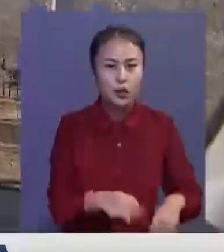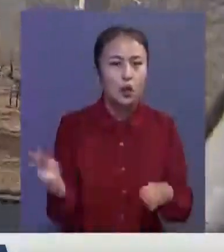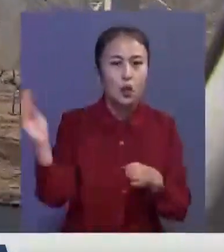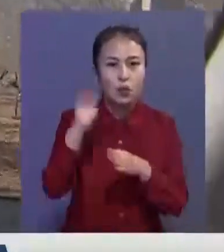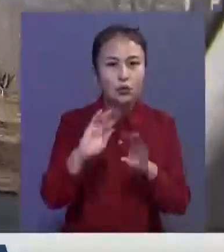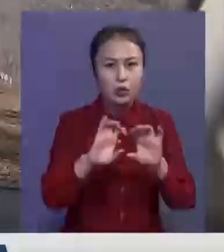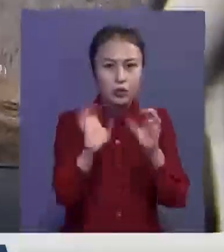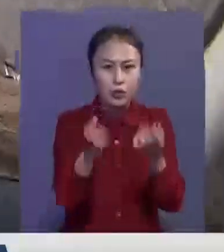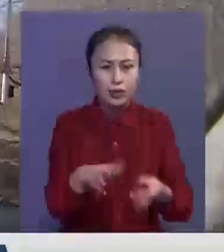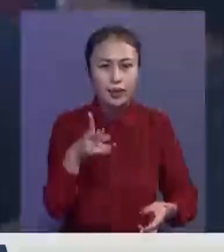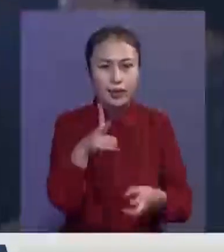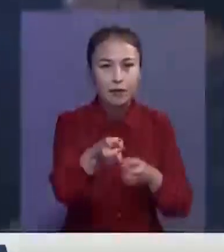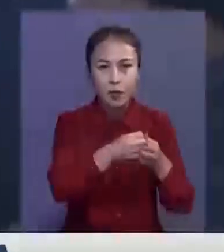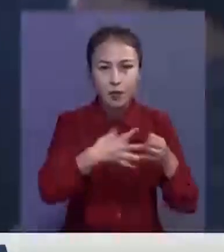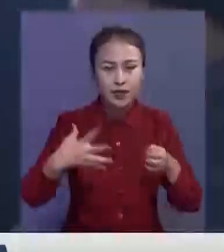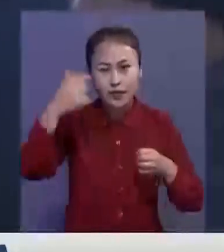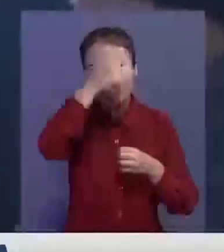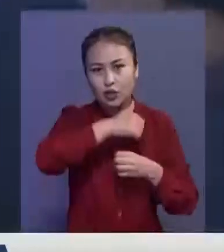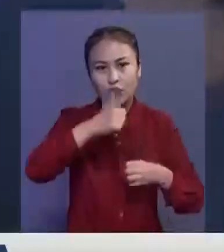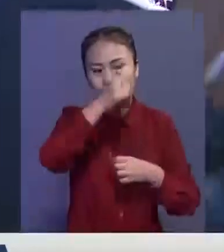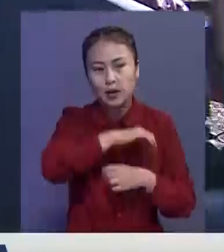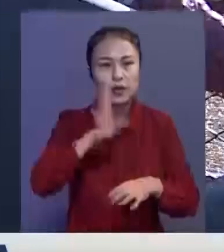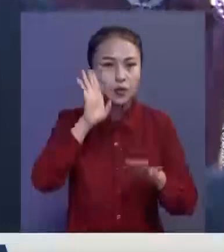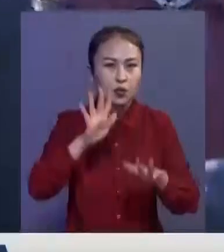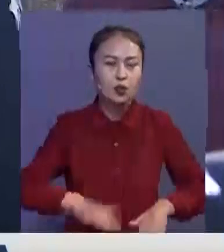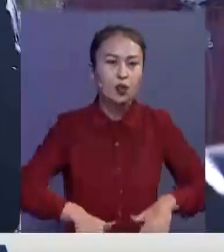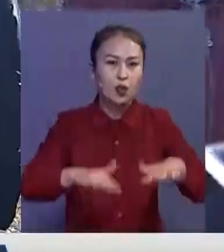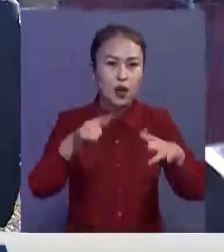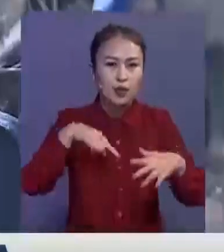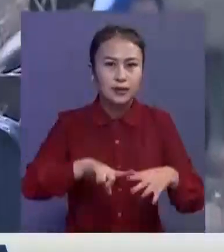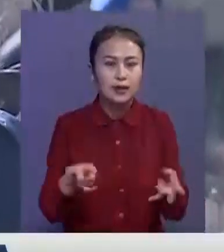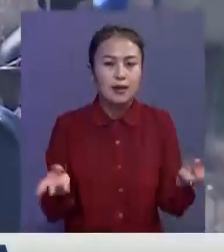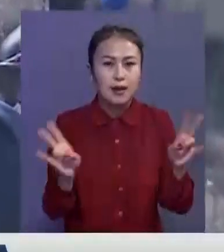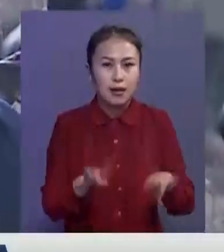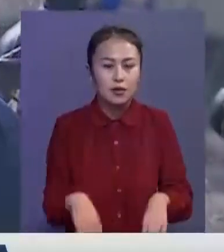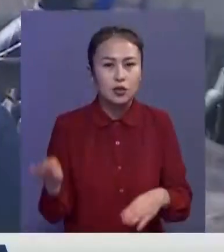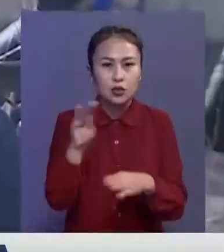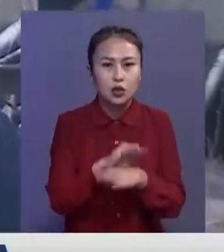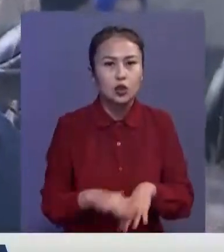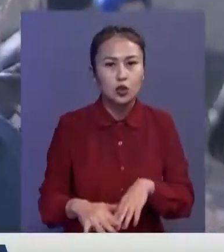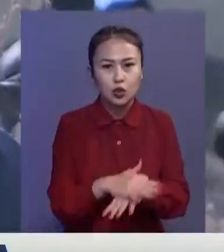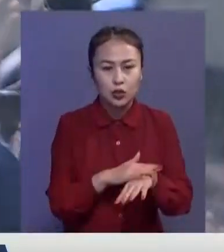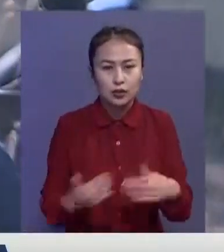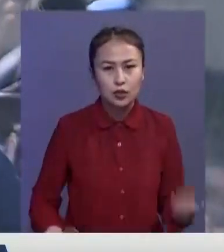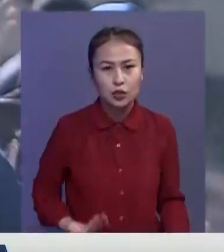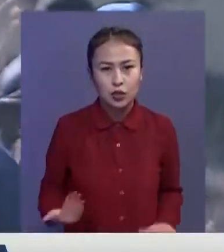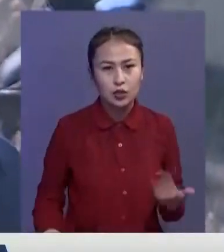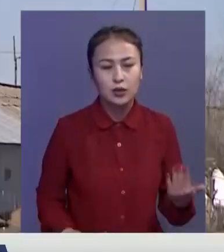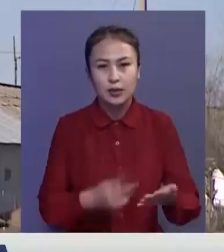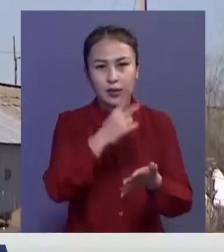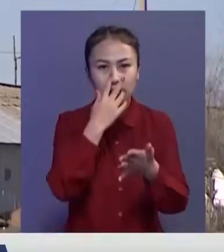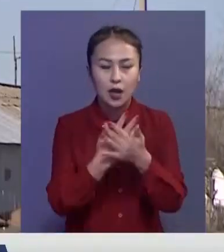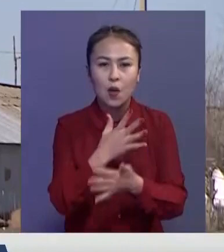құбыр 2015 жылдың көктеміндегі тасқын кезінде су астында қалған. Содан бері жұрт тіршілік нәрін